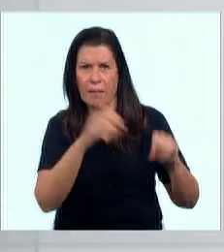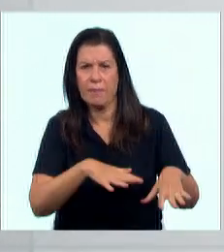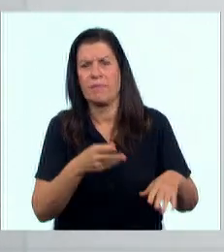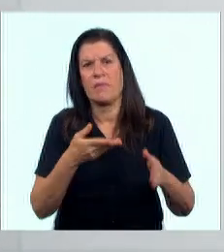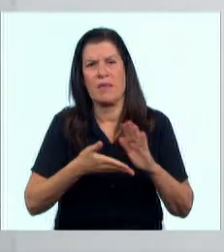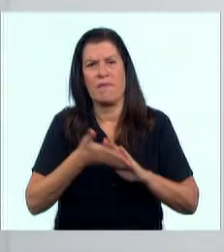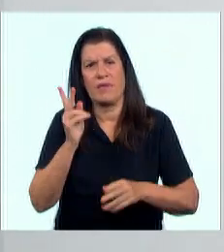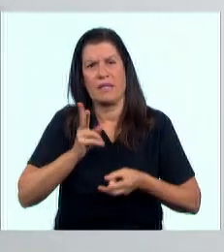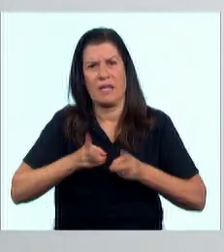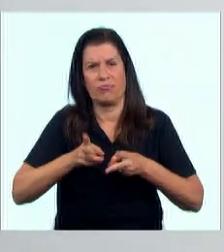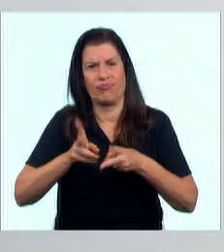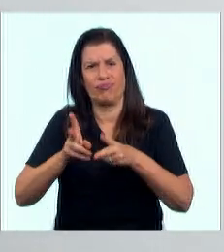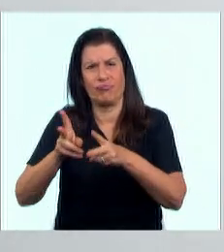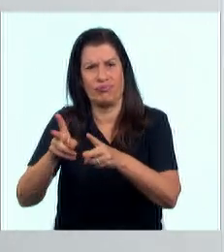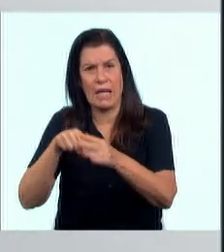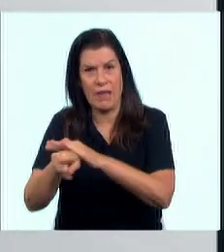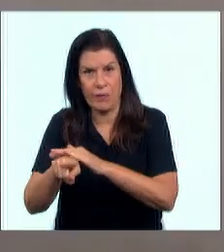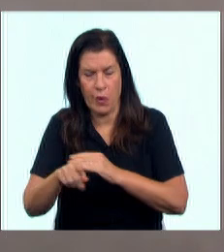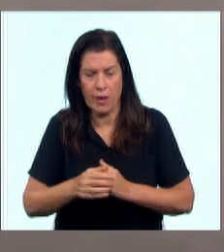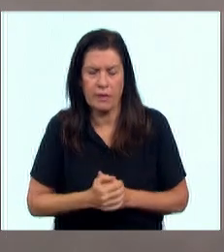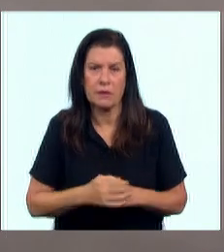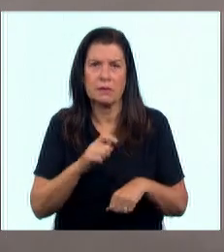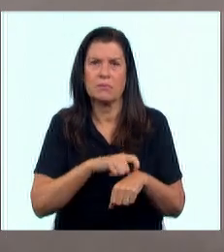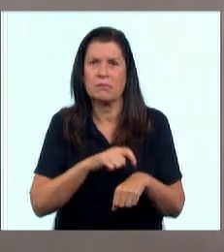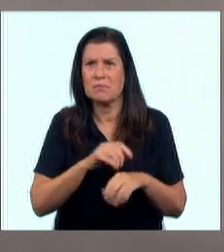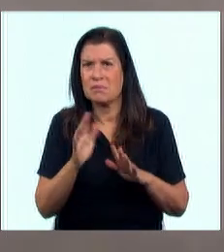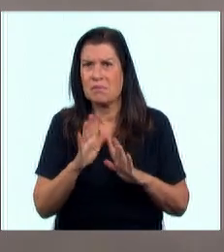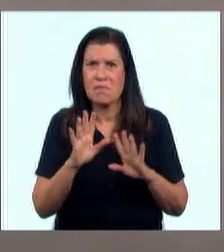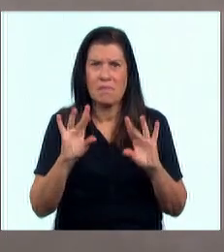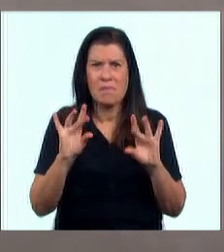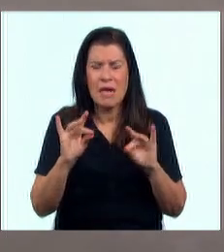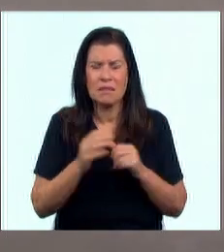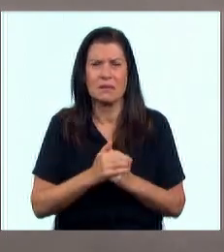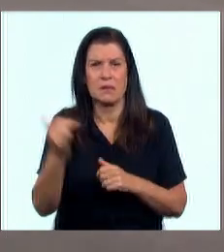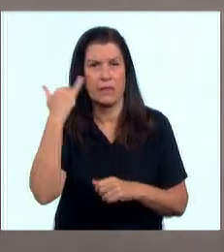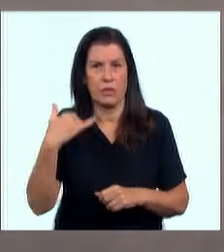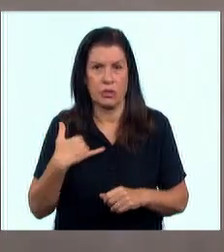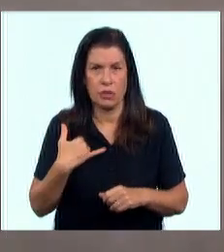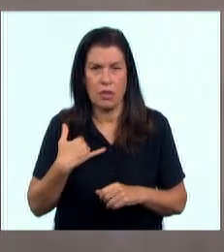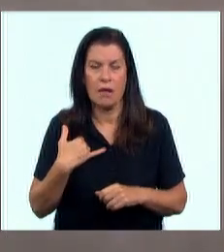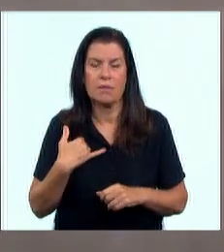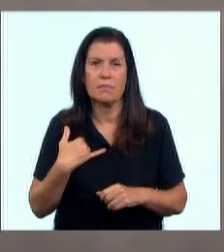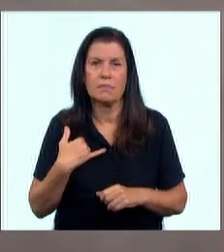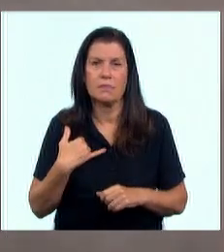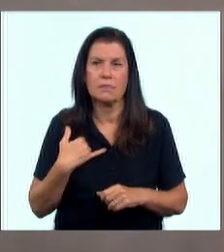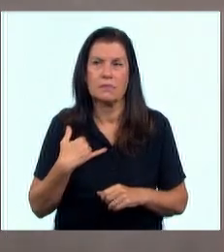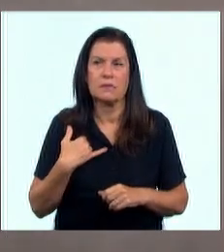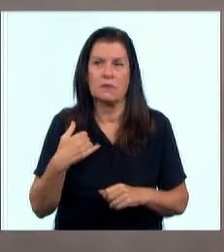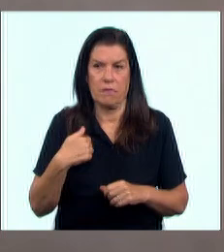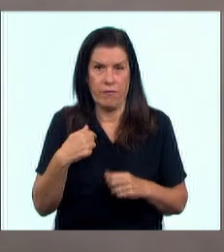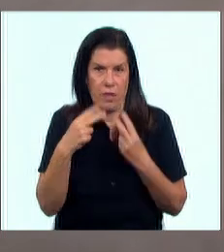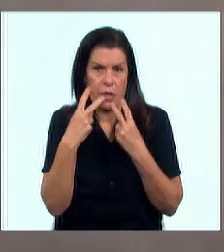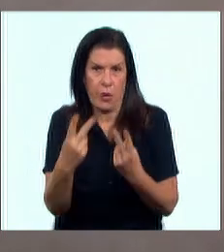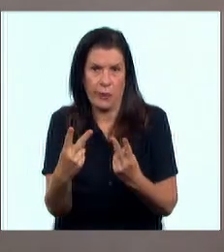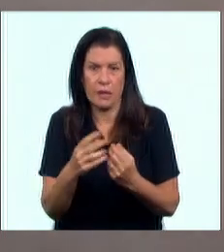ובשעה 10 ו-12 דקות היא התקשרה, ואני עונה בספיקר